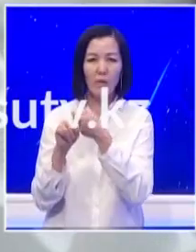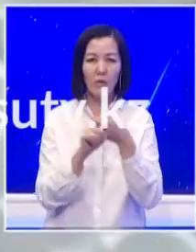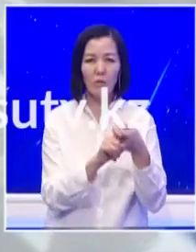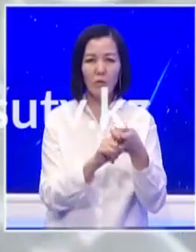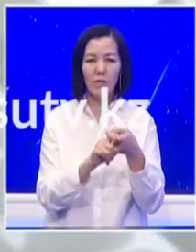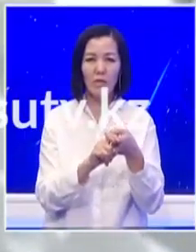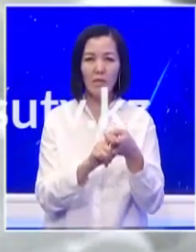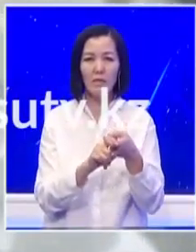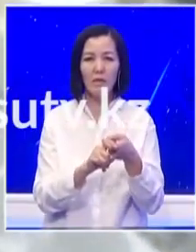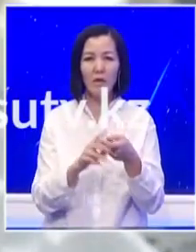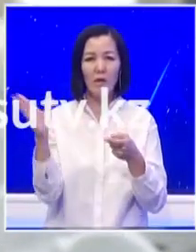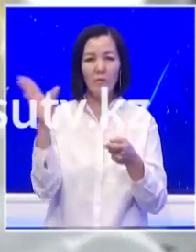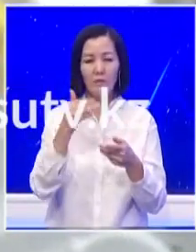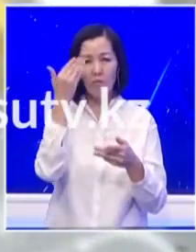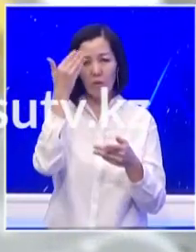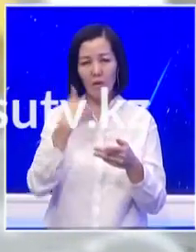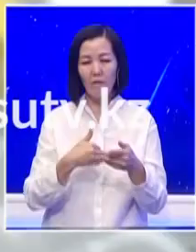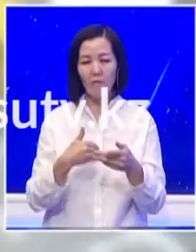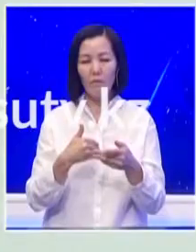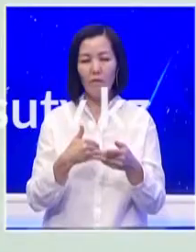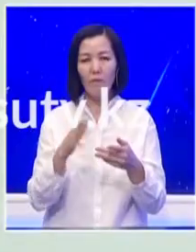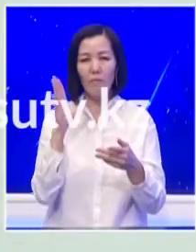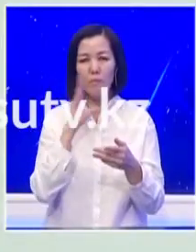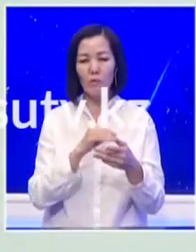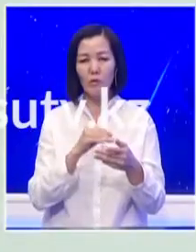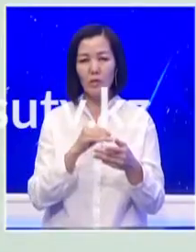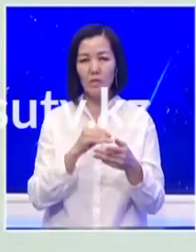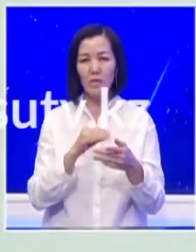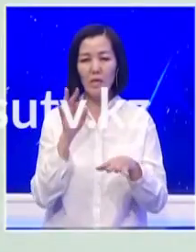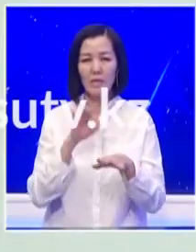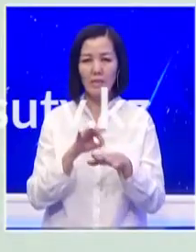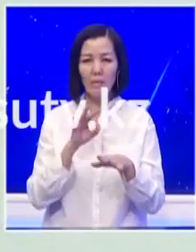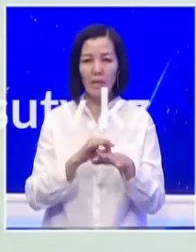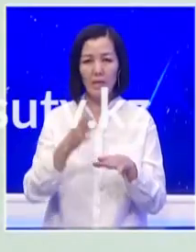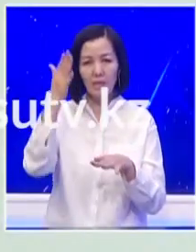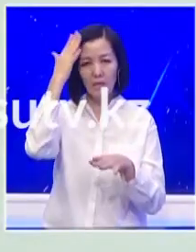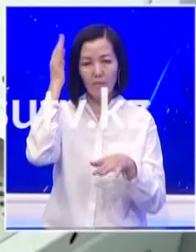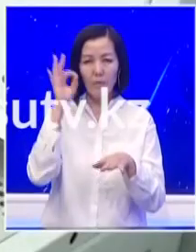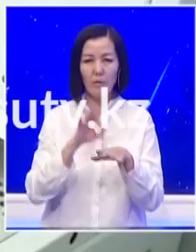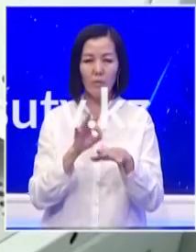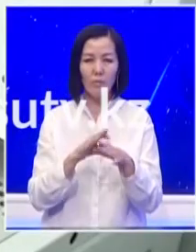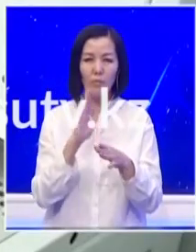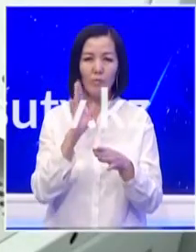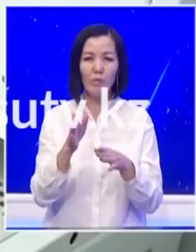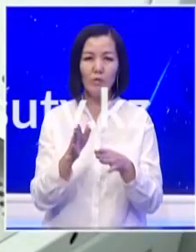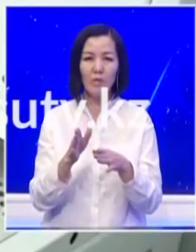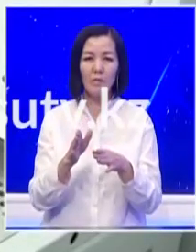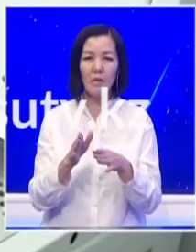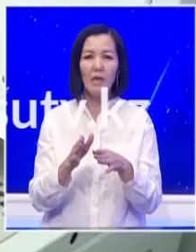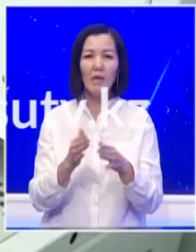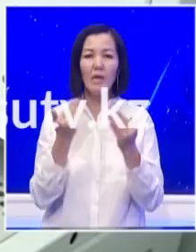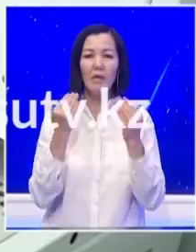поражает серое вещество головного мозга, спинной мозг и периферические нервы. Как итог, паралич